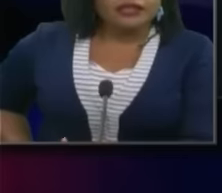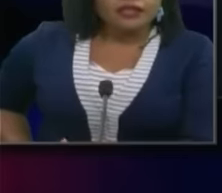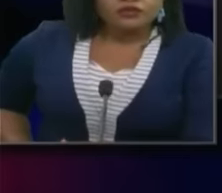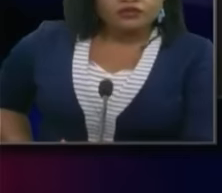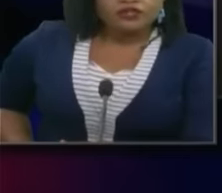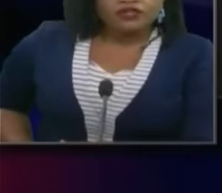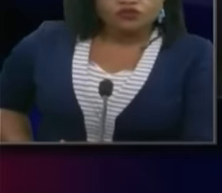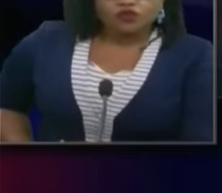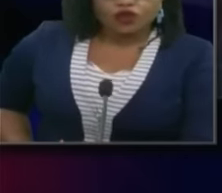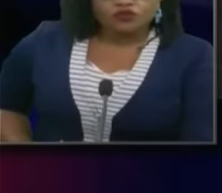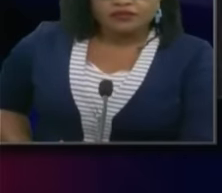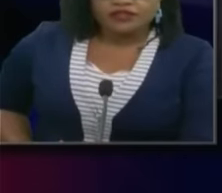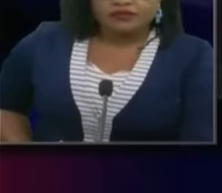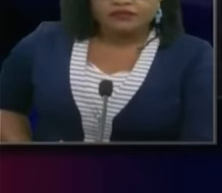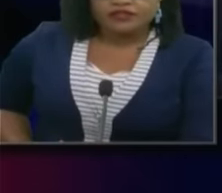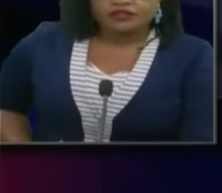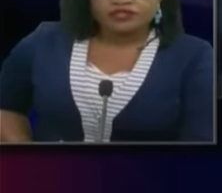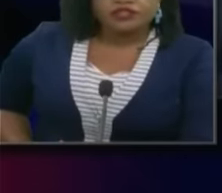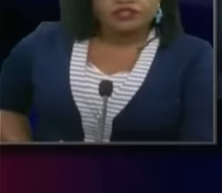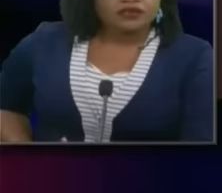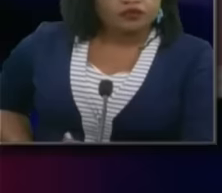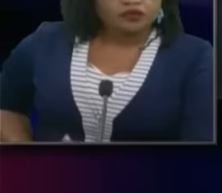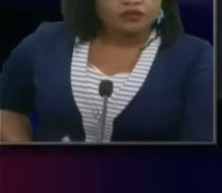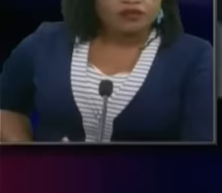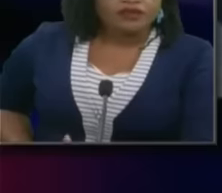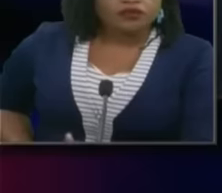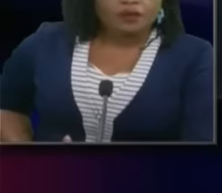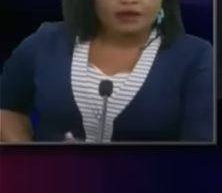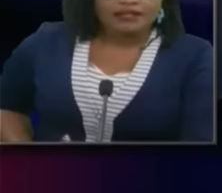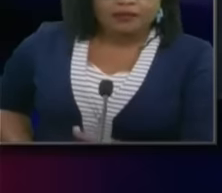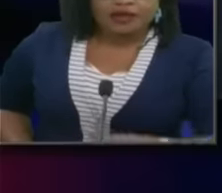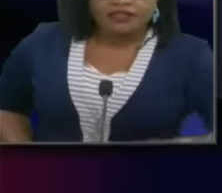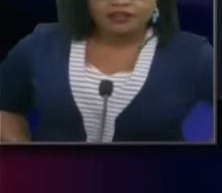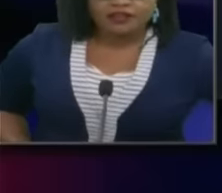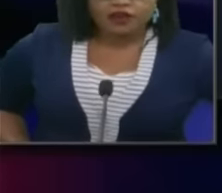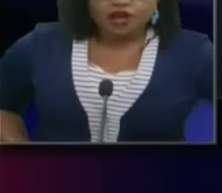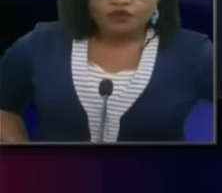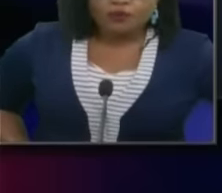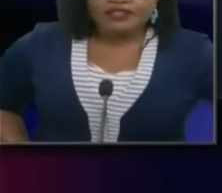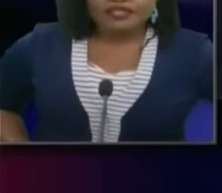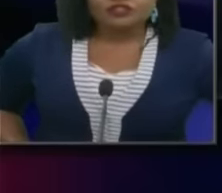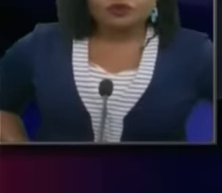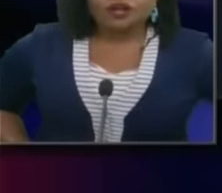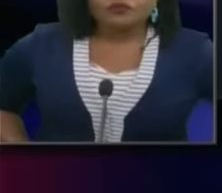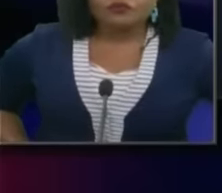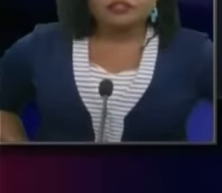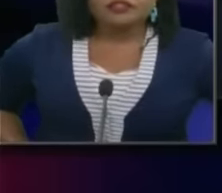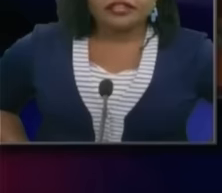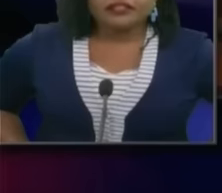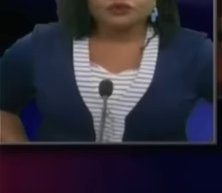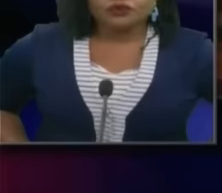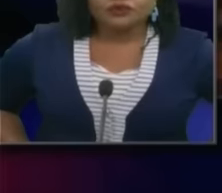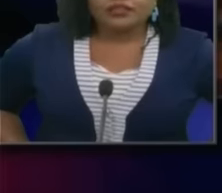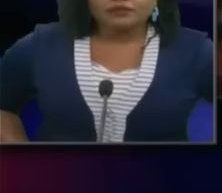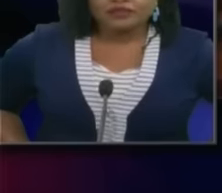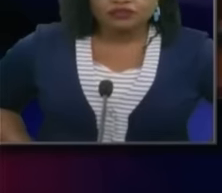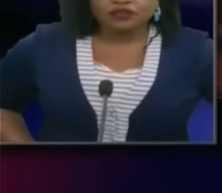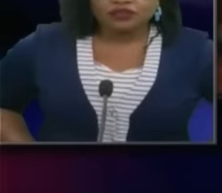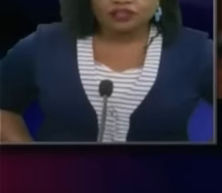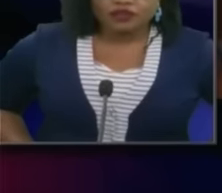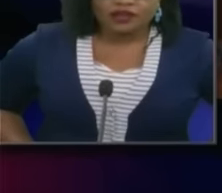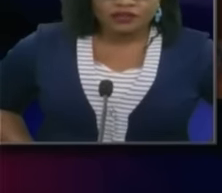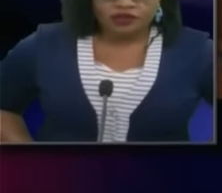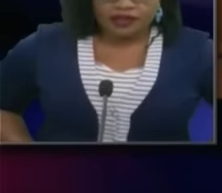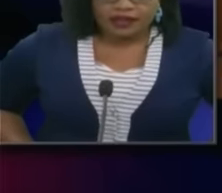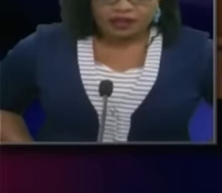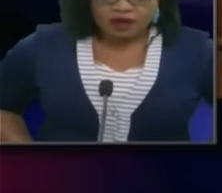abordés, le discours du chef de l'État Félix Tshisekedi au sommet des trois bassins à Brazzaville, le passage en revue de l'état des lieux de l'administration du